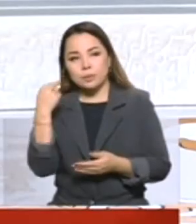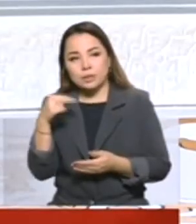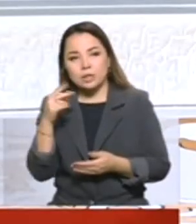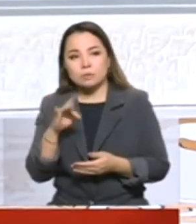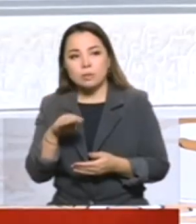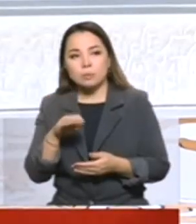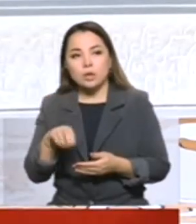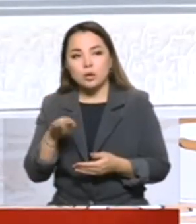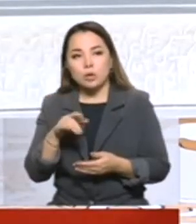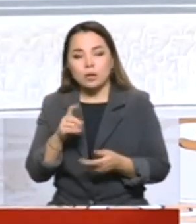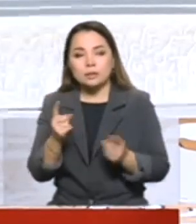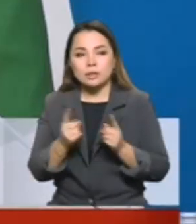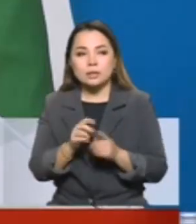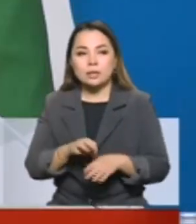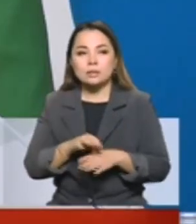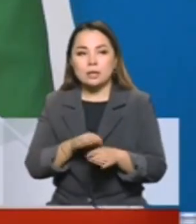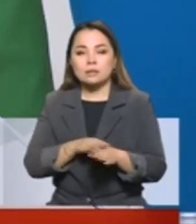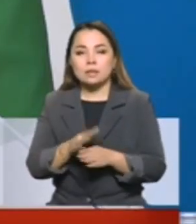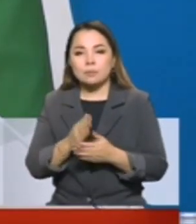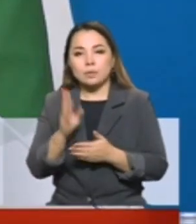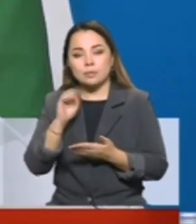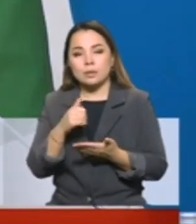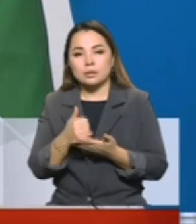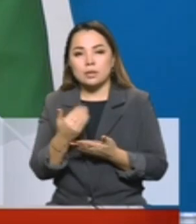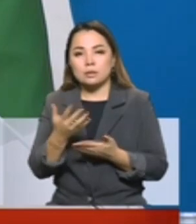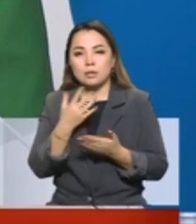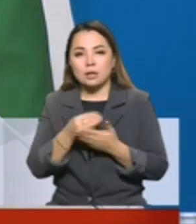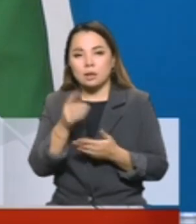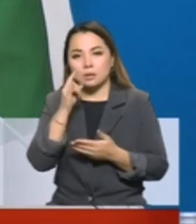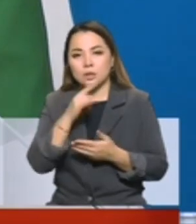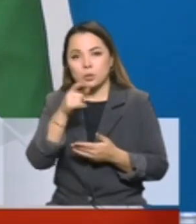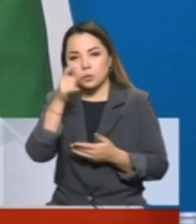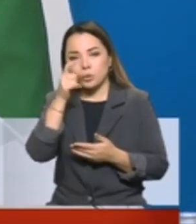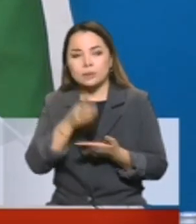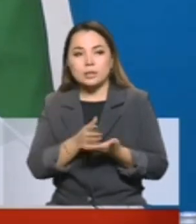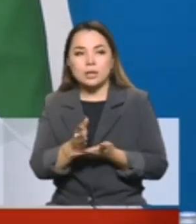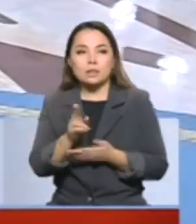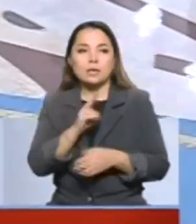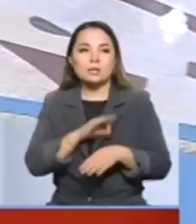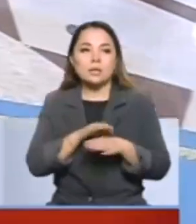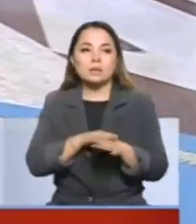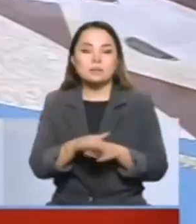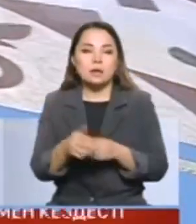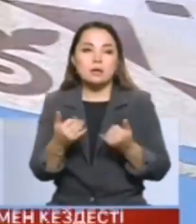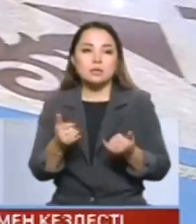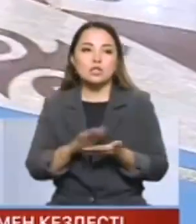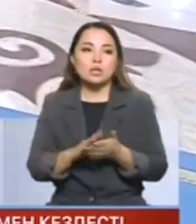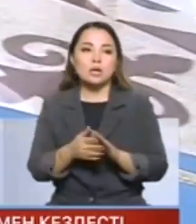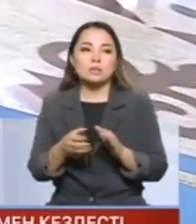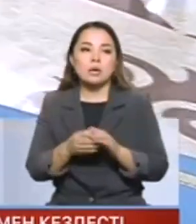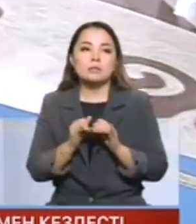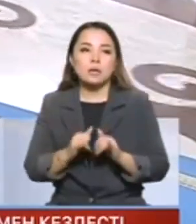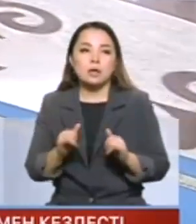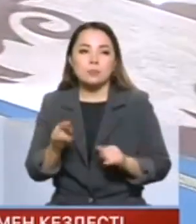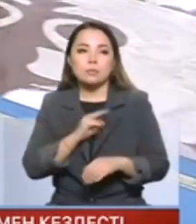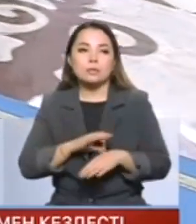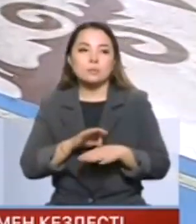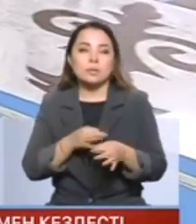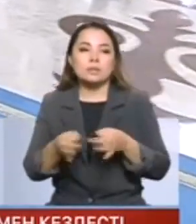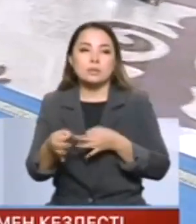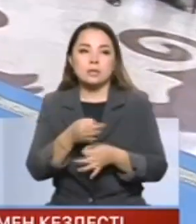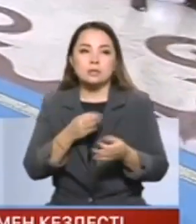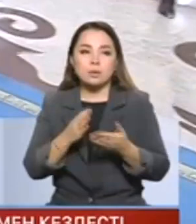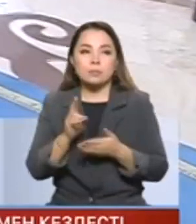президенті Режеп Тайып Ердоғанмен де кездесті. Мемлекеттер басшылары Қазақ-Түрік стратегиялық серіктестігінің қазіргі жағдайы мен даму перспективаларын